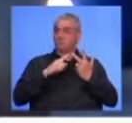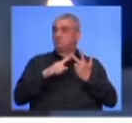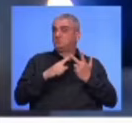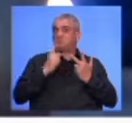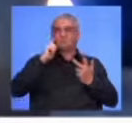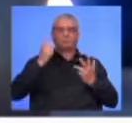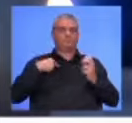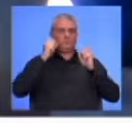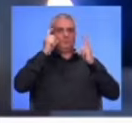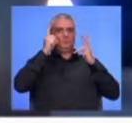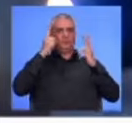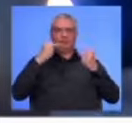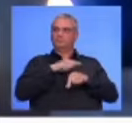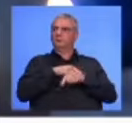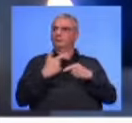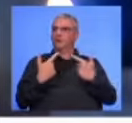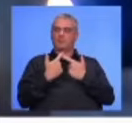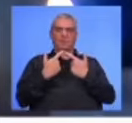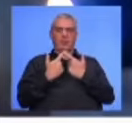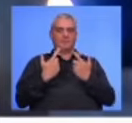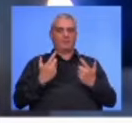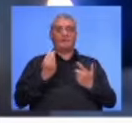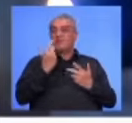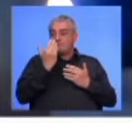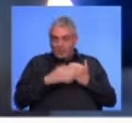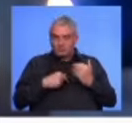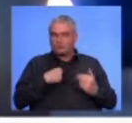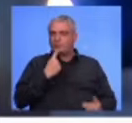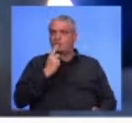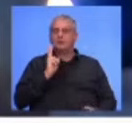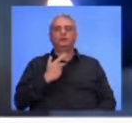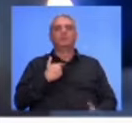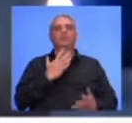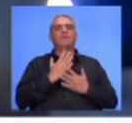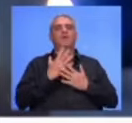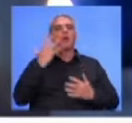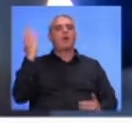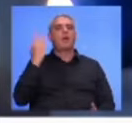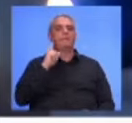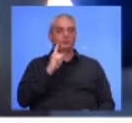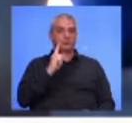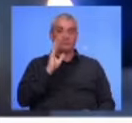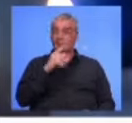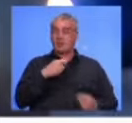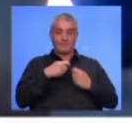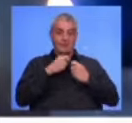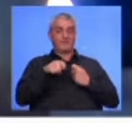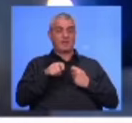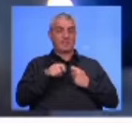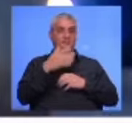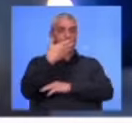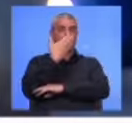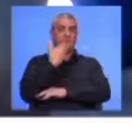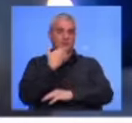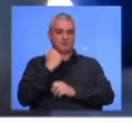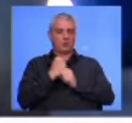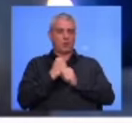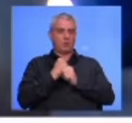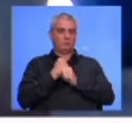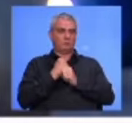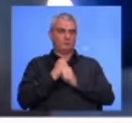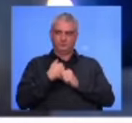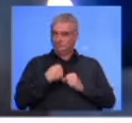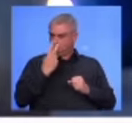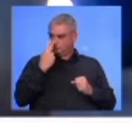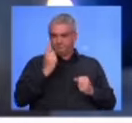מתפלים שבעת מלחמה. והדבר האחרון שאני אגיד, יש לנו כבר שנים שגם חברי כנסת במדינת ישראל עושים את זה. ואנחנו רואים שהם